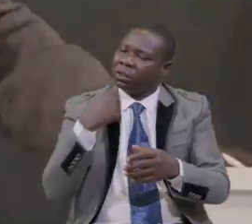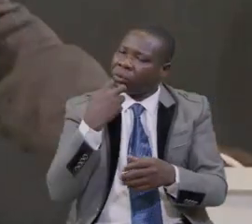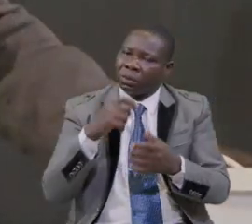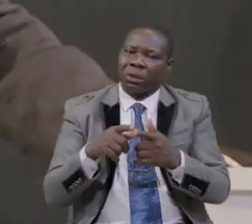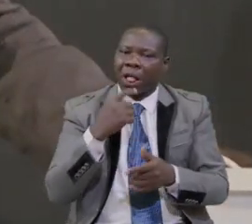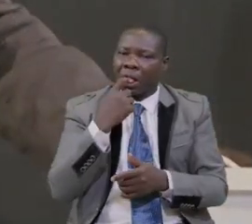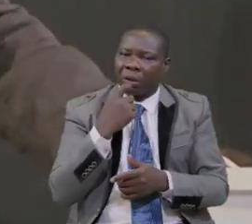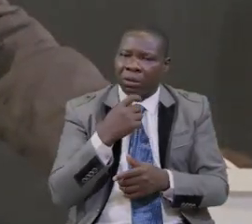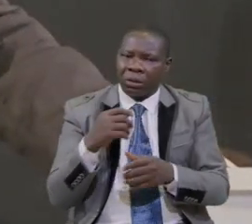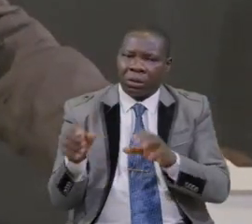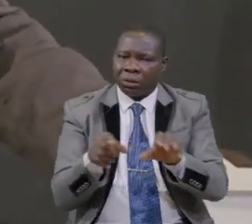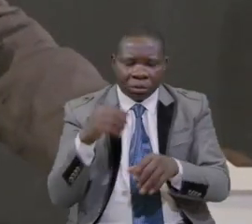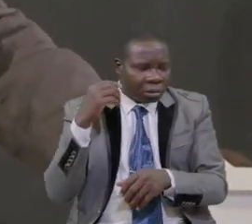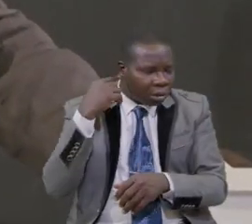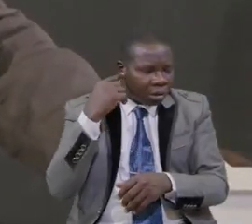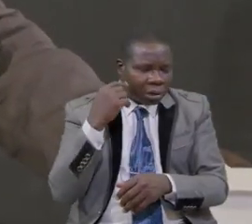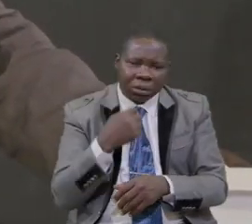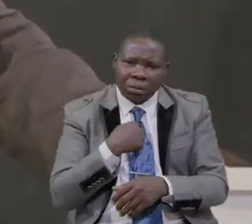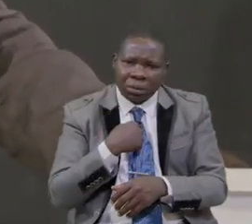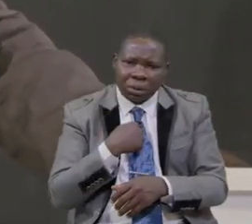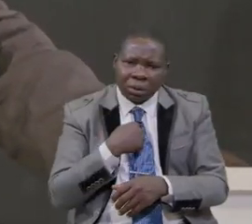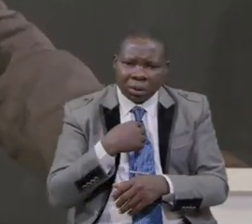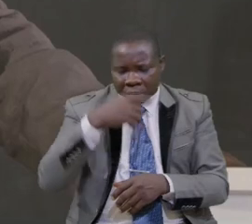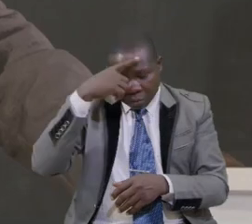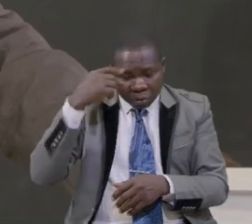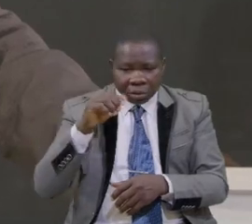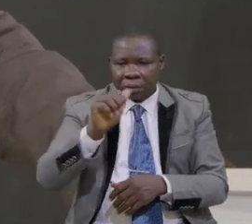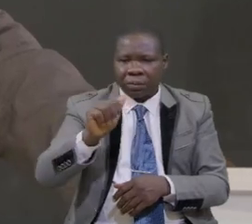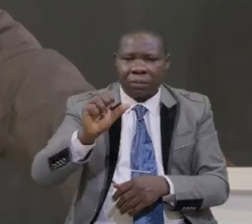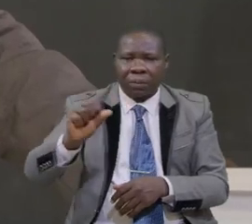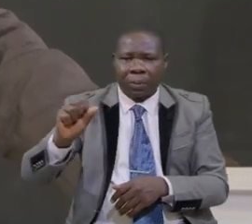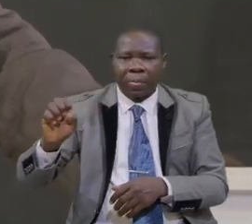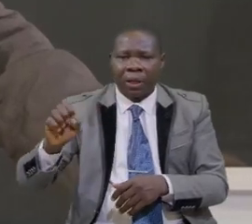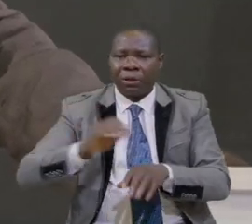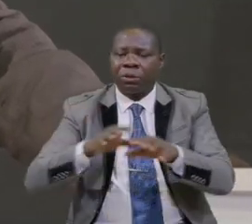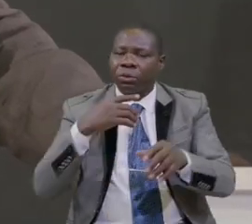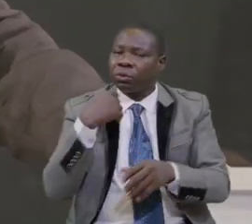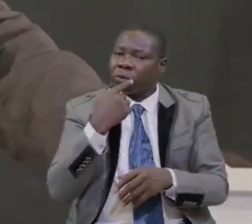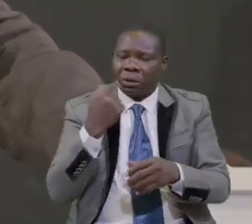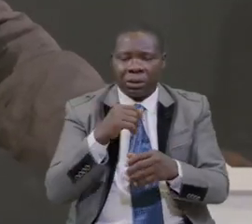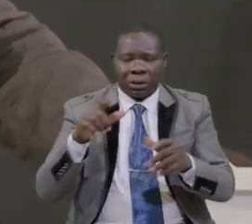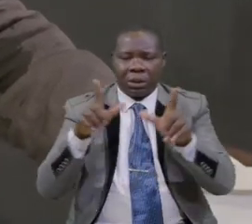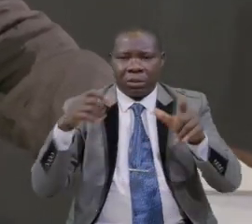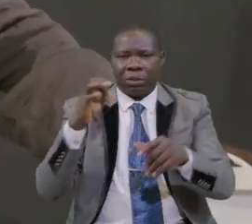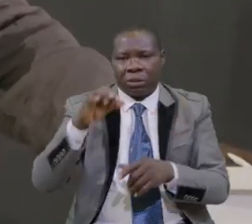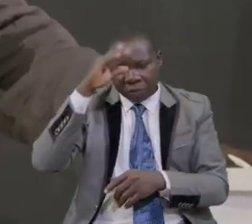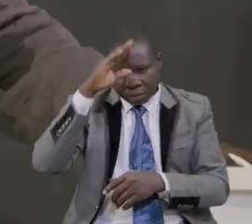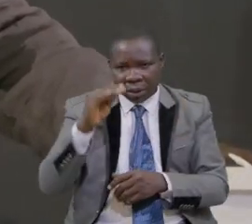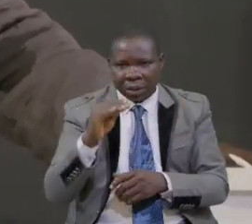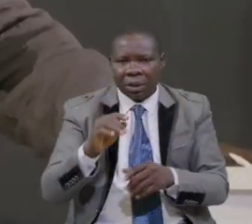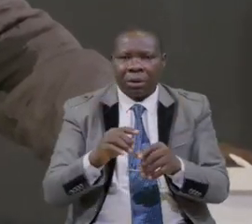Est-ce que vous me comprenez? Parce que les ânesses ne parlent pas le langage humain. Ni